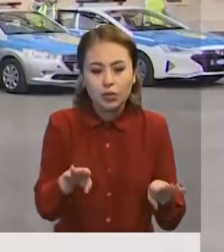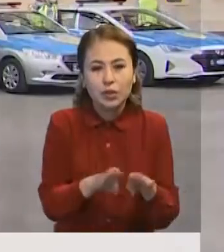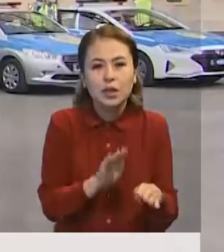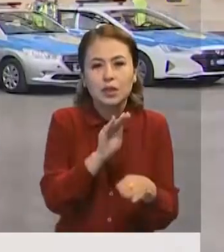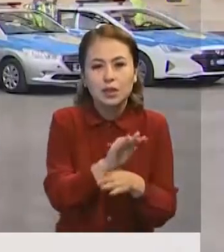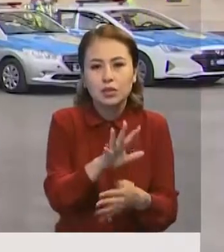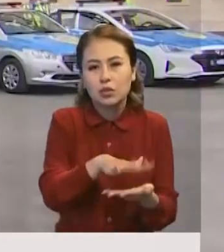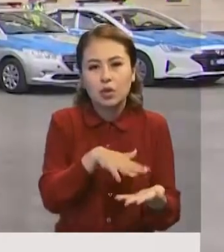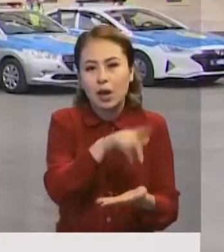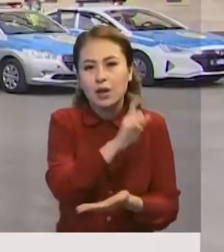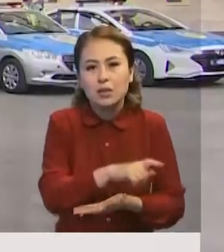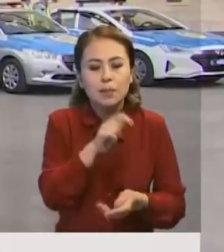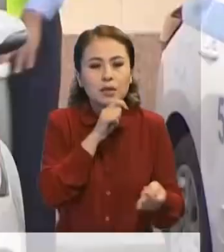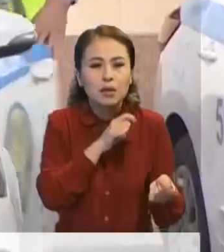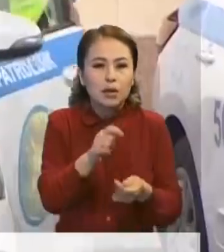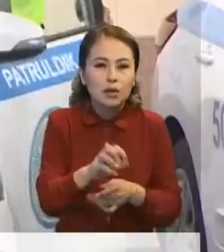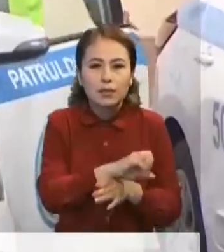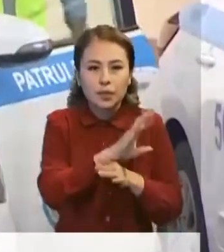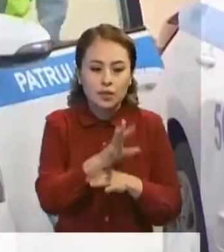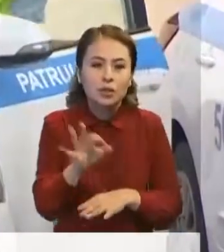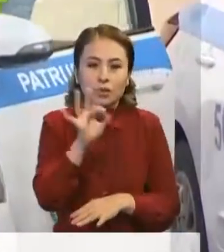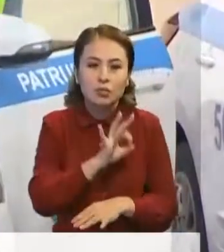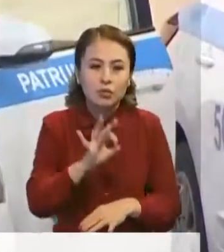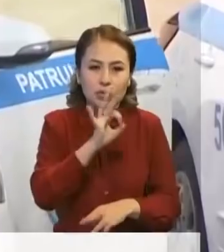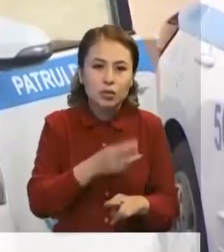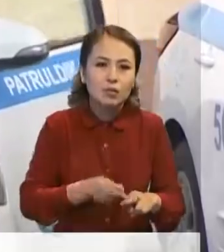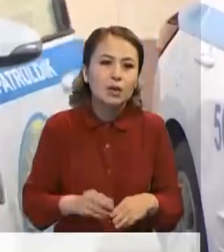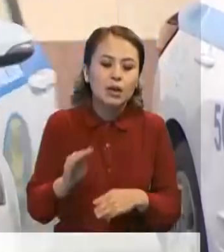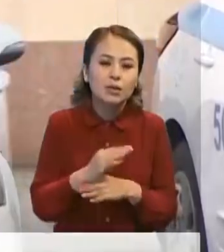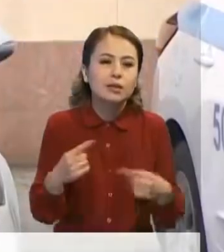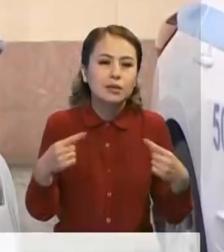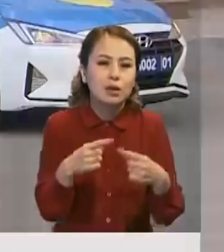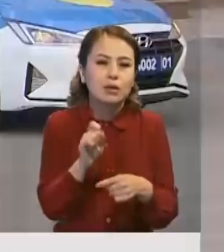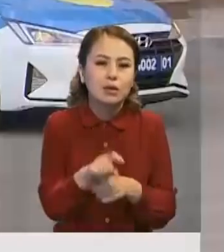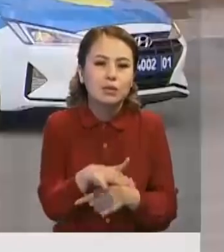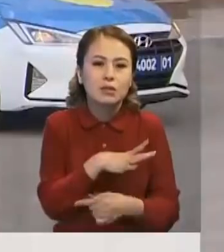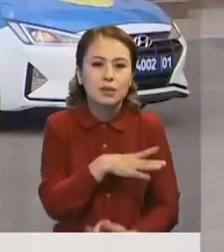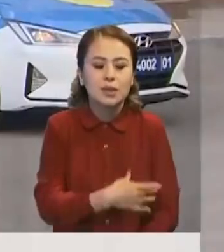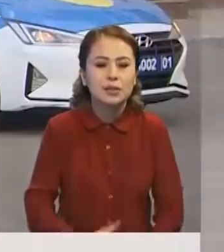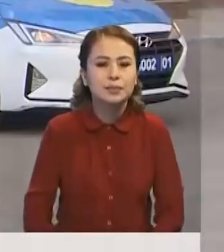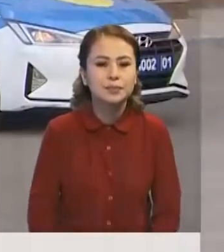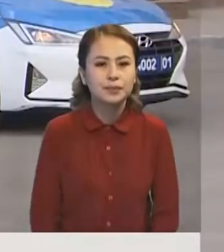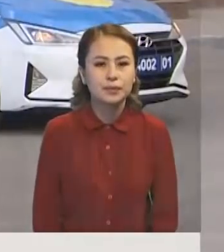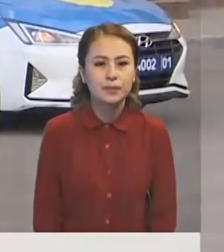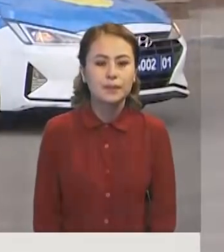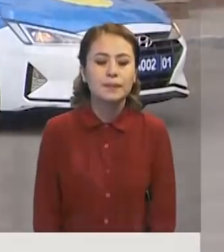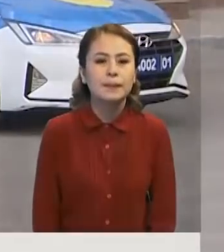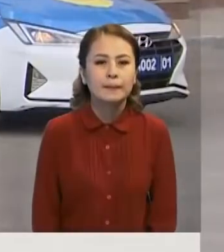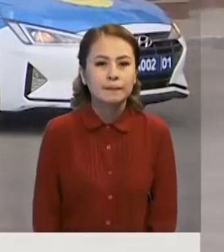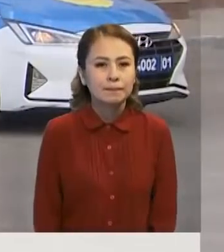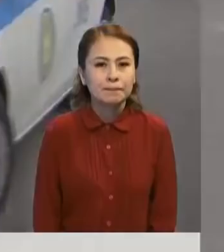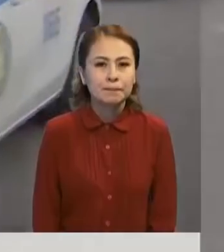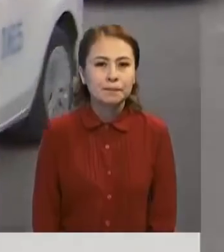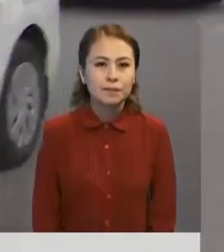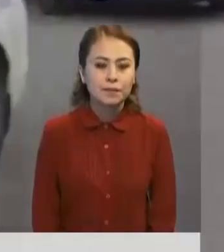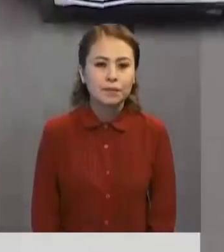моделін одан әрі енгізу, азаматтардың қауіпсіздігін қамтамасыз ету жөнінде бірқатар нақты тапсырма берді.